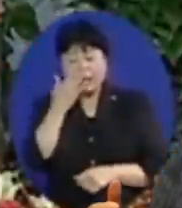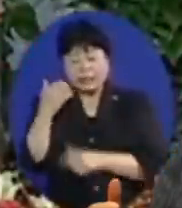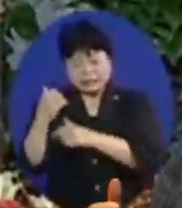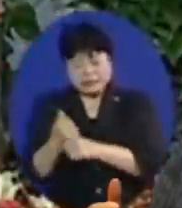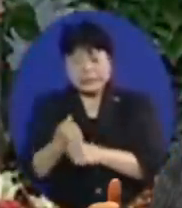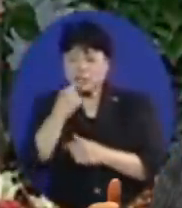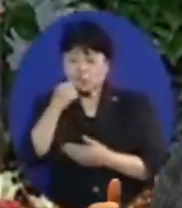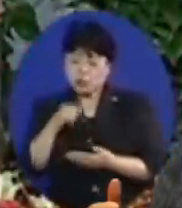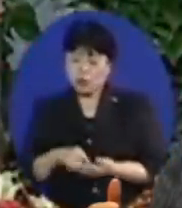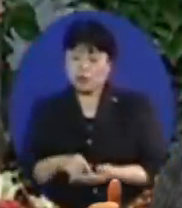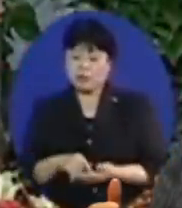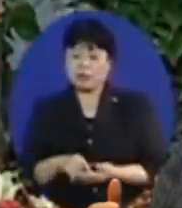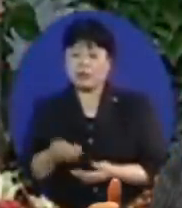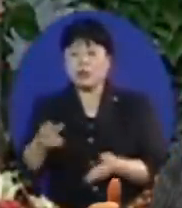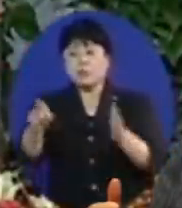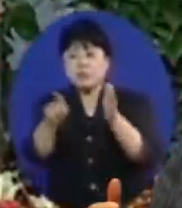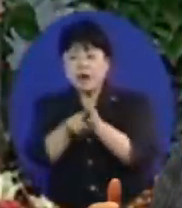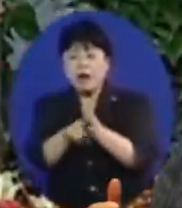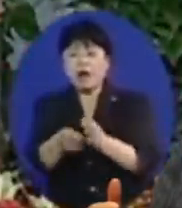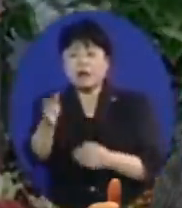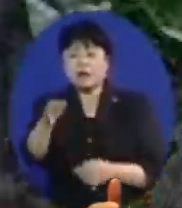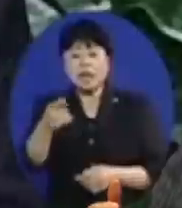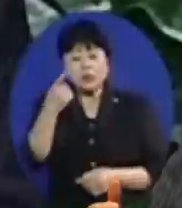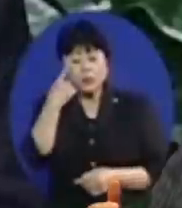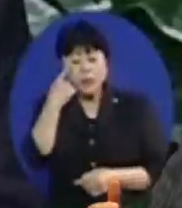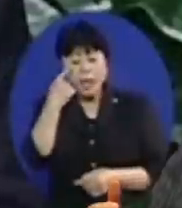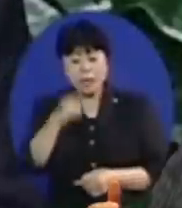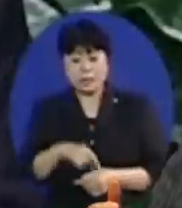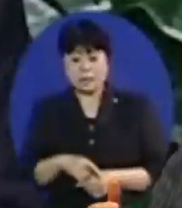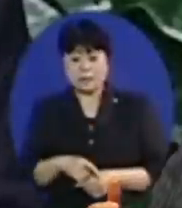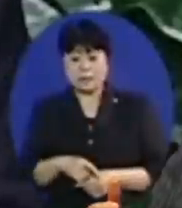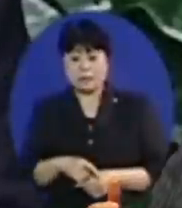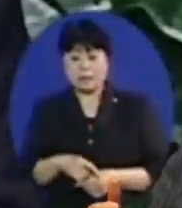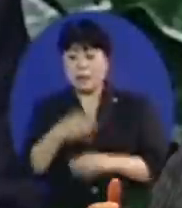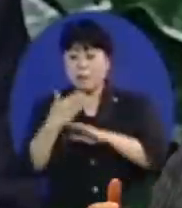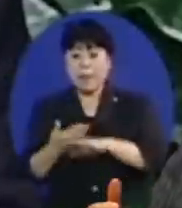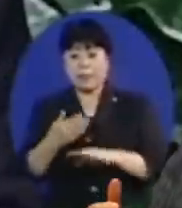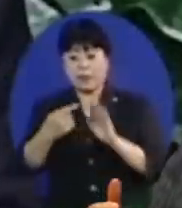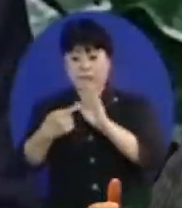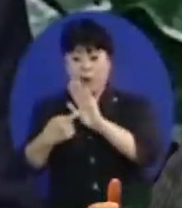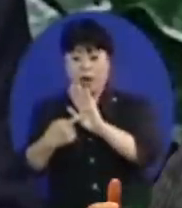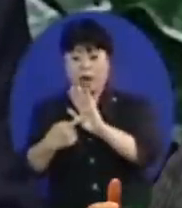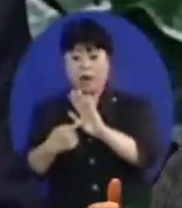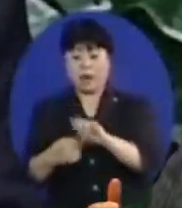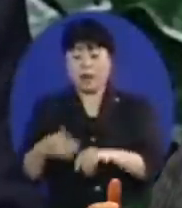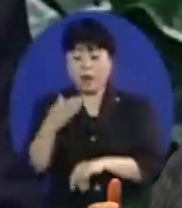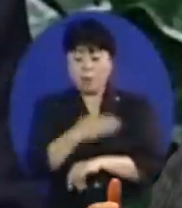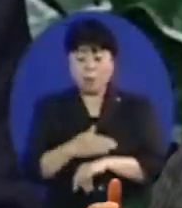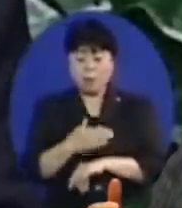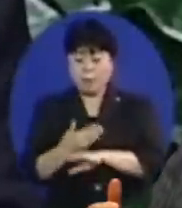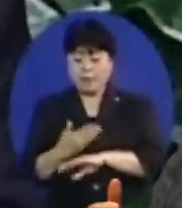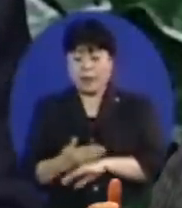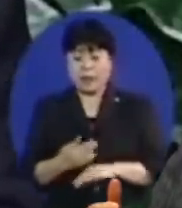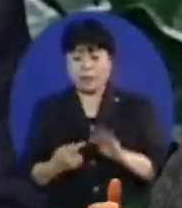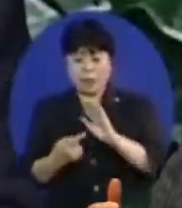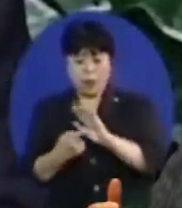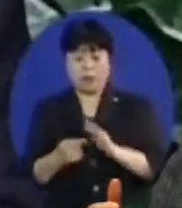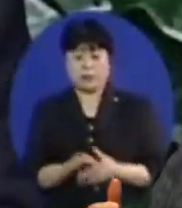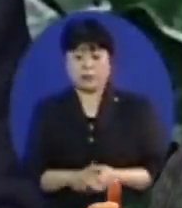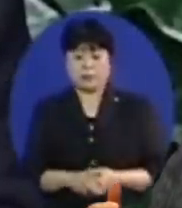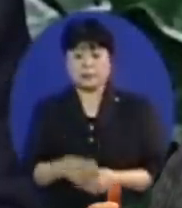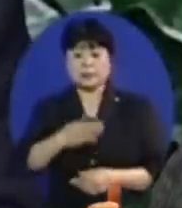쉽습니다. 믿기는 믿는데 눈에 반대 현상이 보이고 몸에 반대 현상이 느껴집니다.